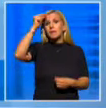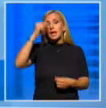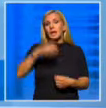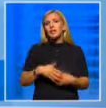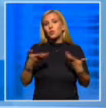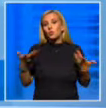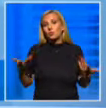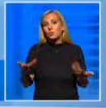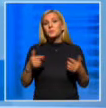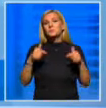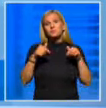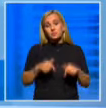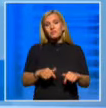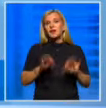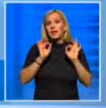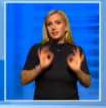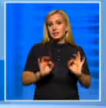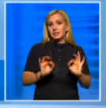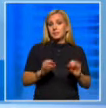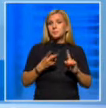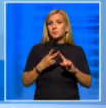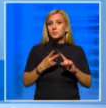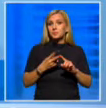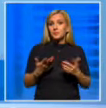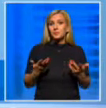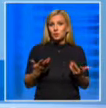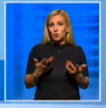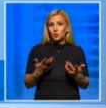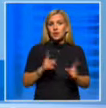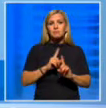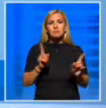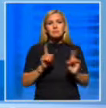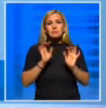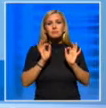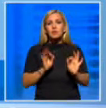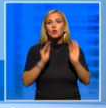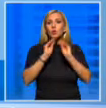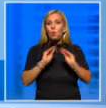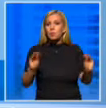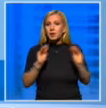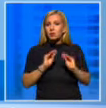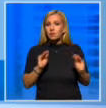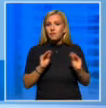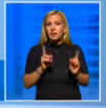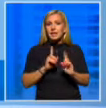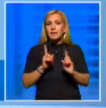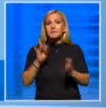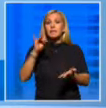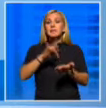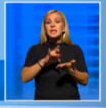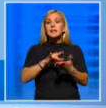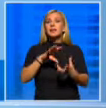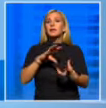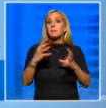но това е истината. Второ, не е вярно, че образованието всъщност не е в центъра